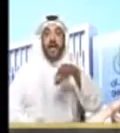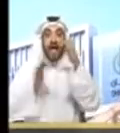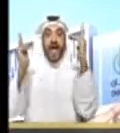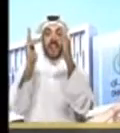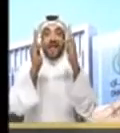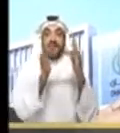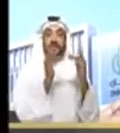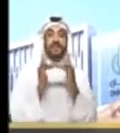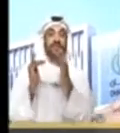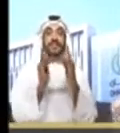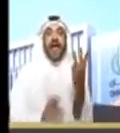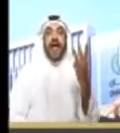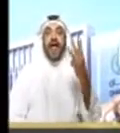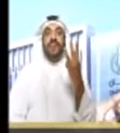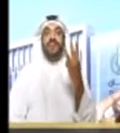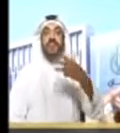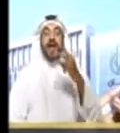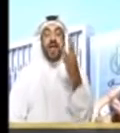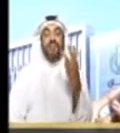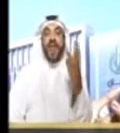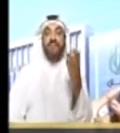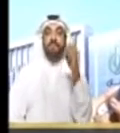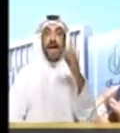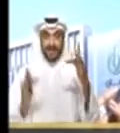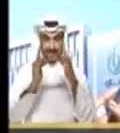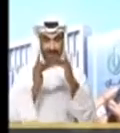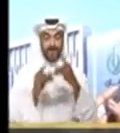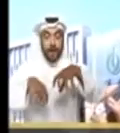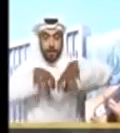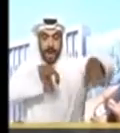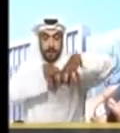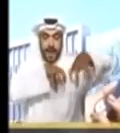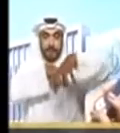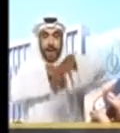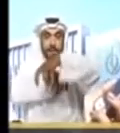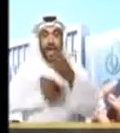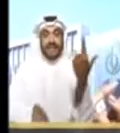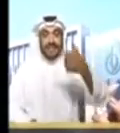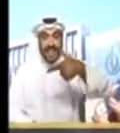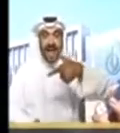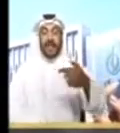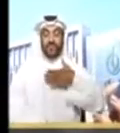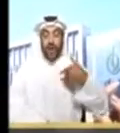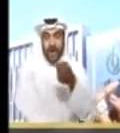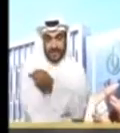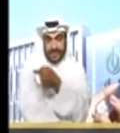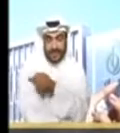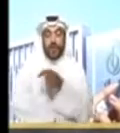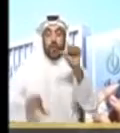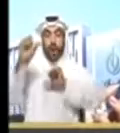سرير في هذا المستشفى، و70 عيادة خارجية وعيادات تخصصية